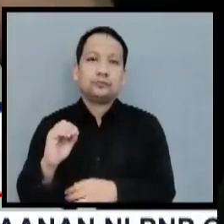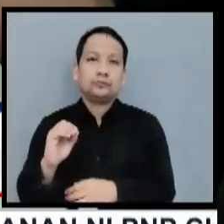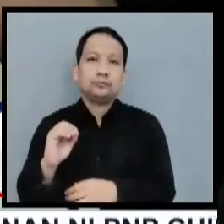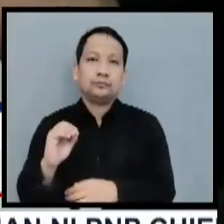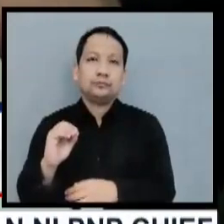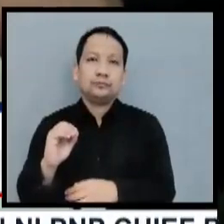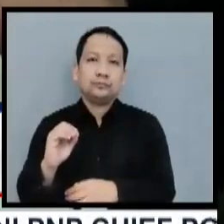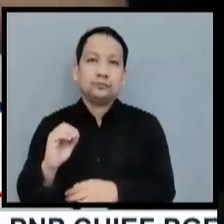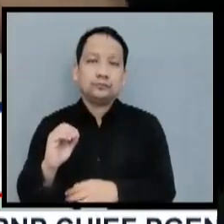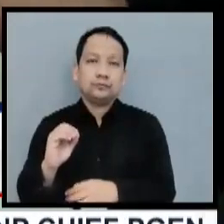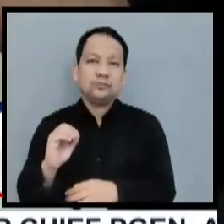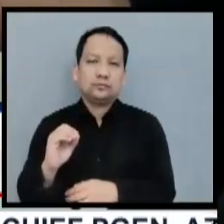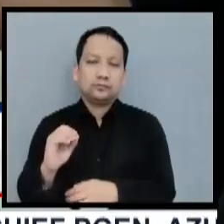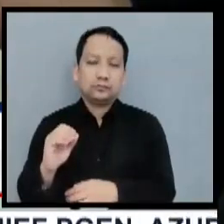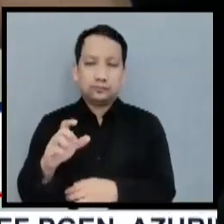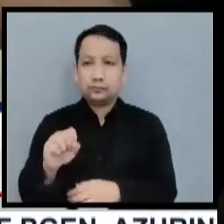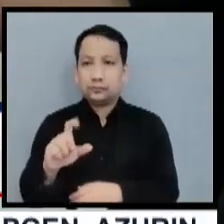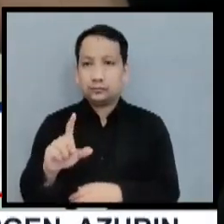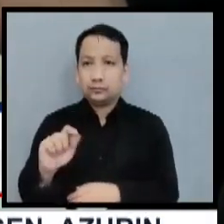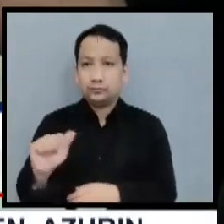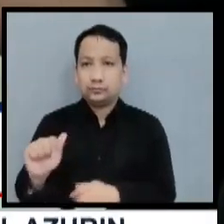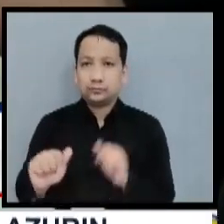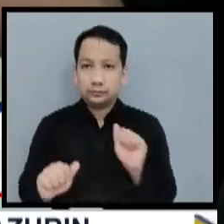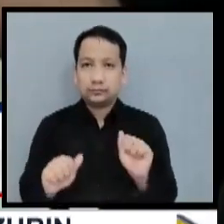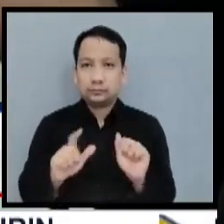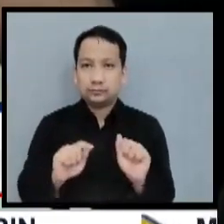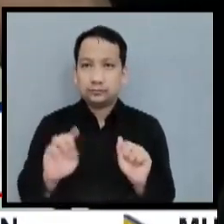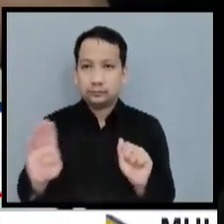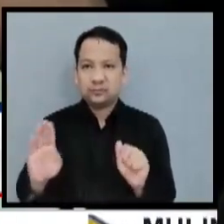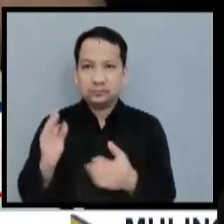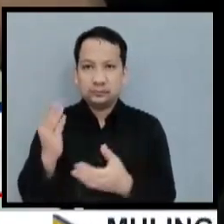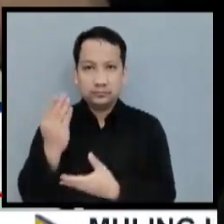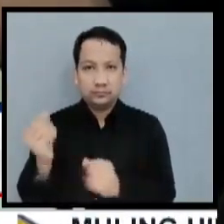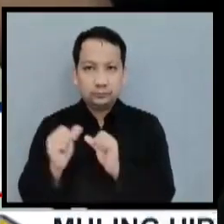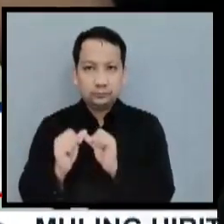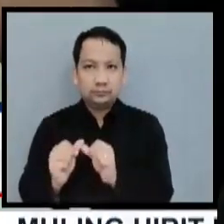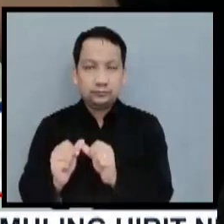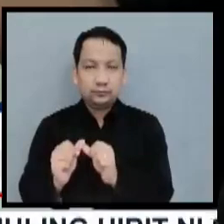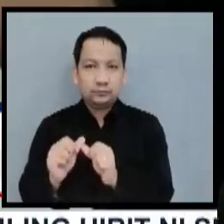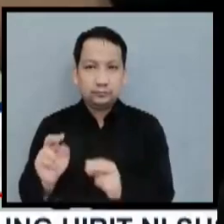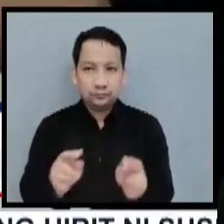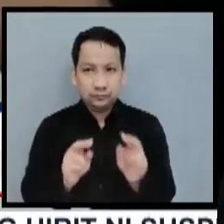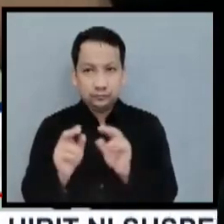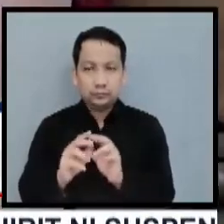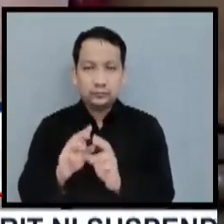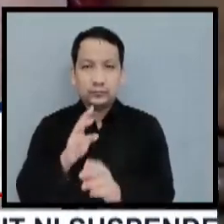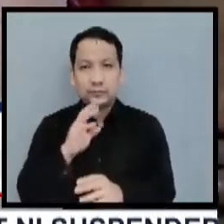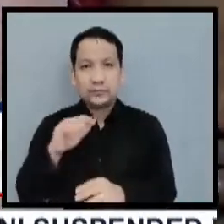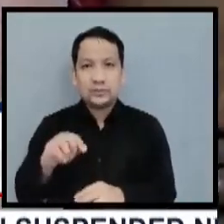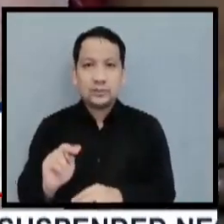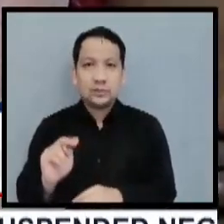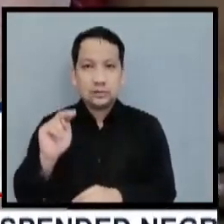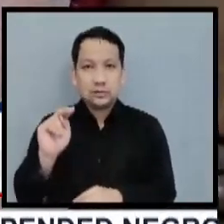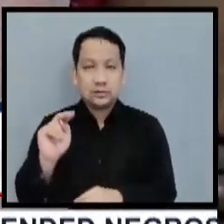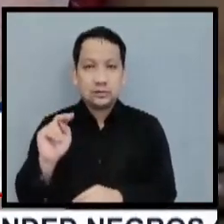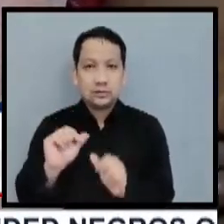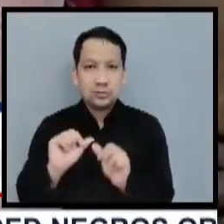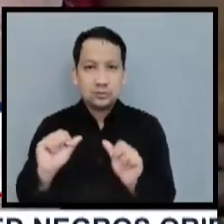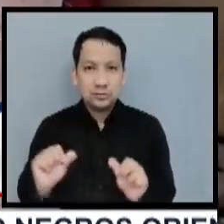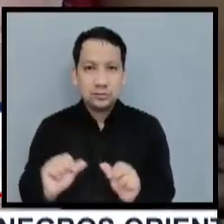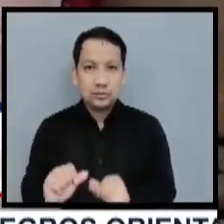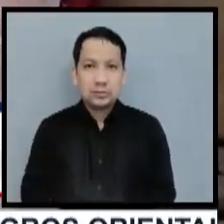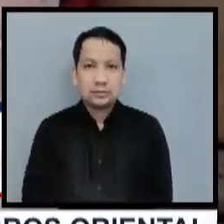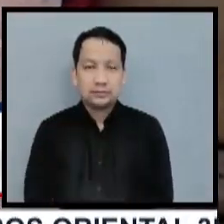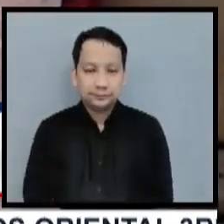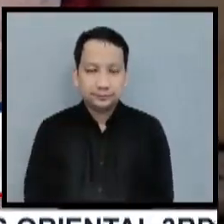set A, set B na recently na in-implement namin na rotational interruption dito sa north area. Pero ang mga nakatira